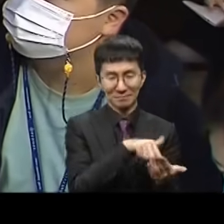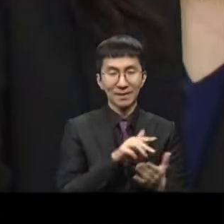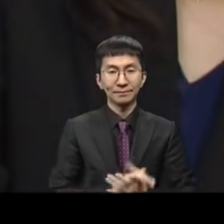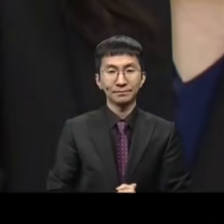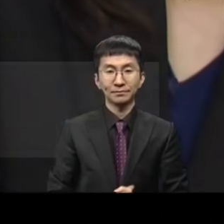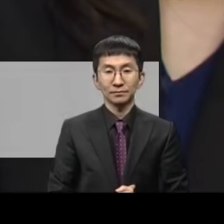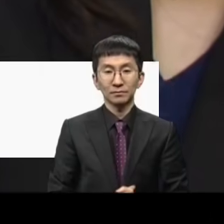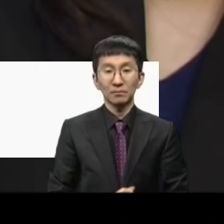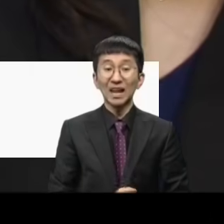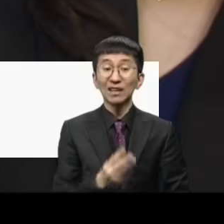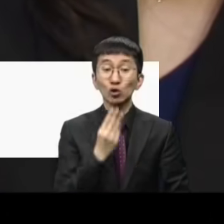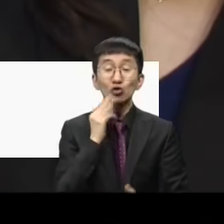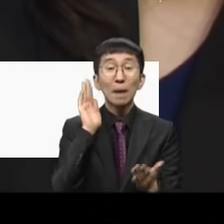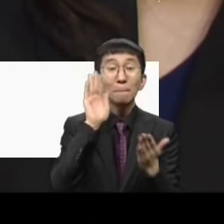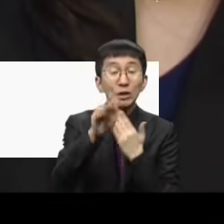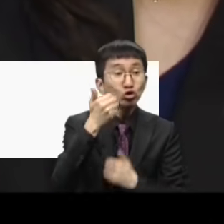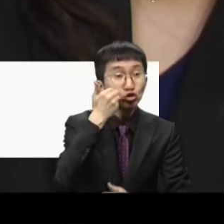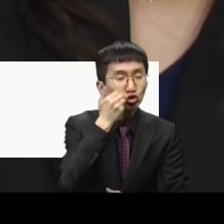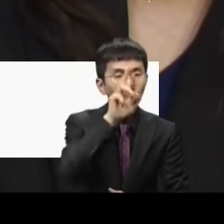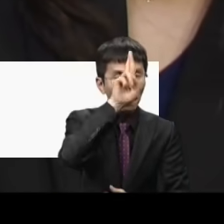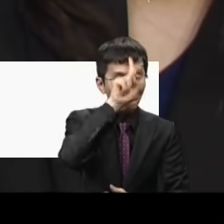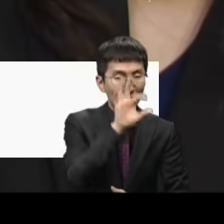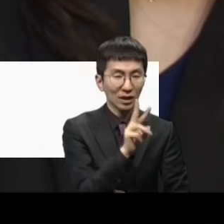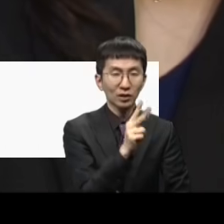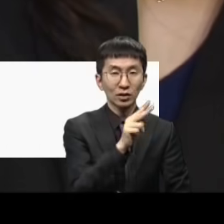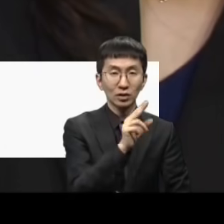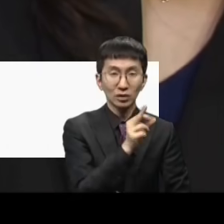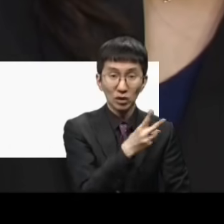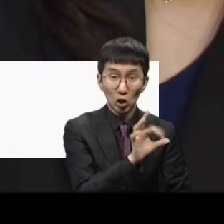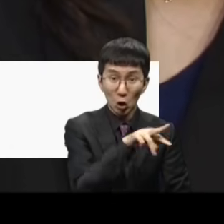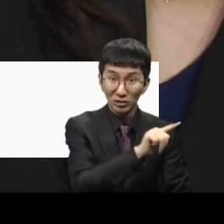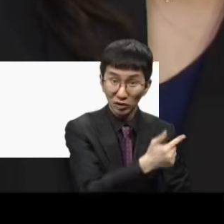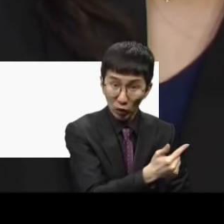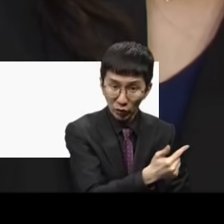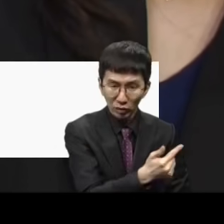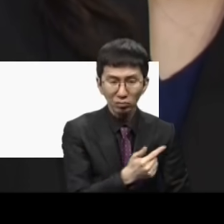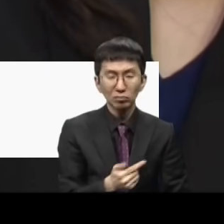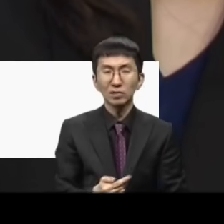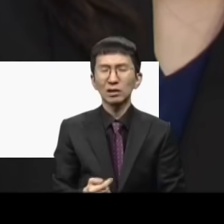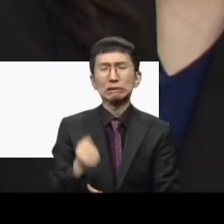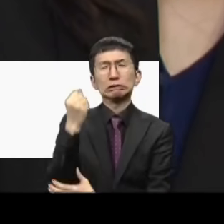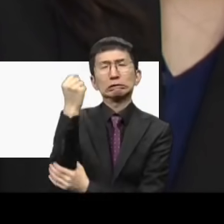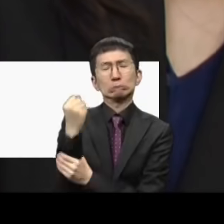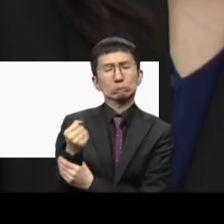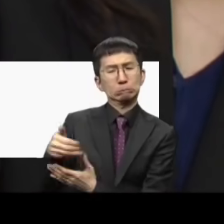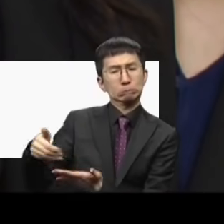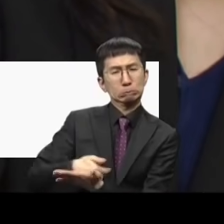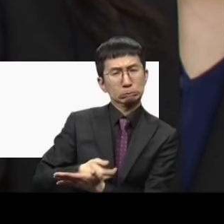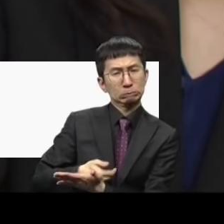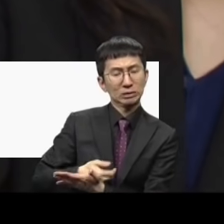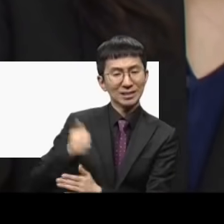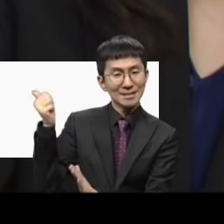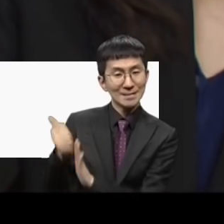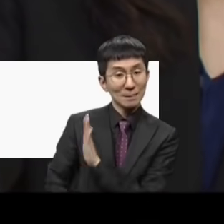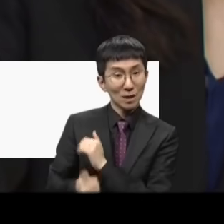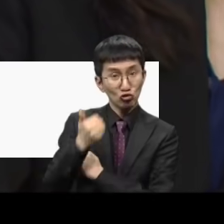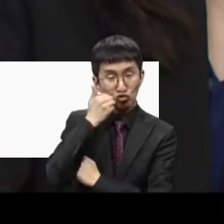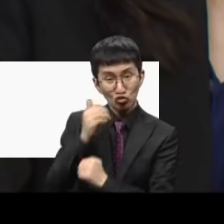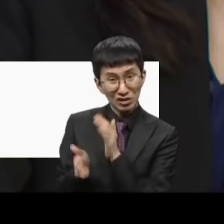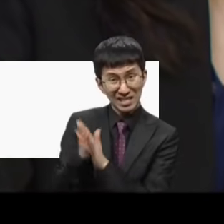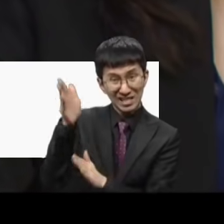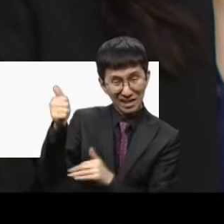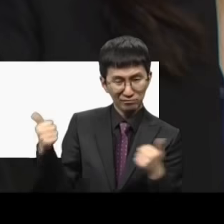일성입니다. 서울의 미래 박영선 시장이냐 아니면 낡고 실패한